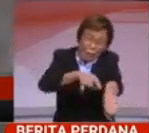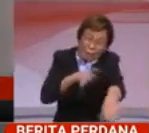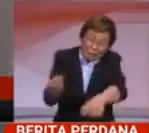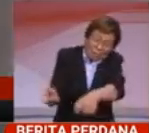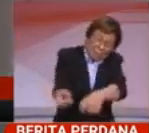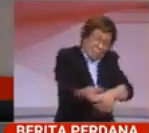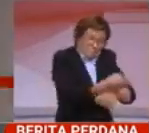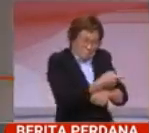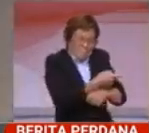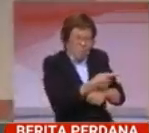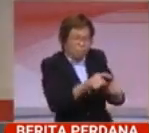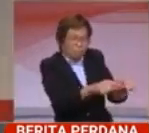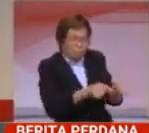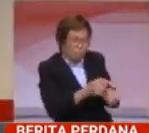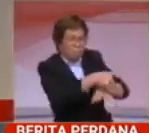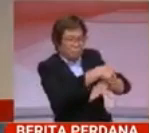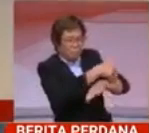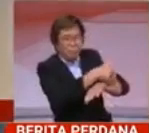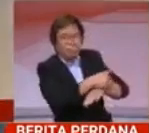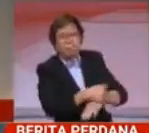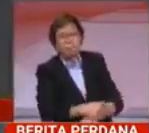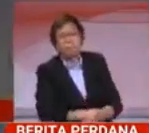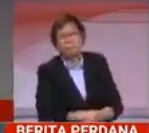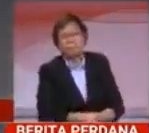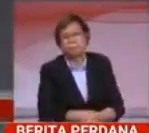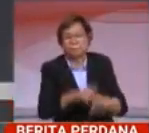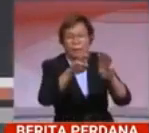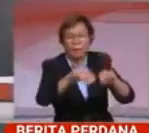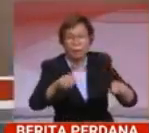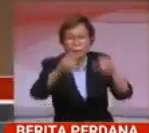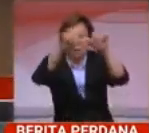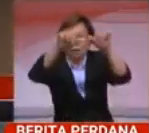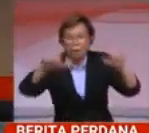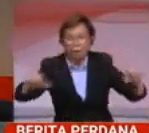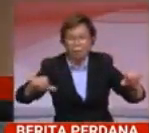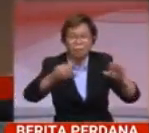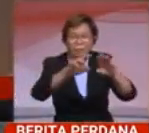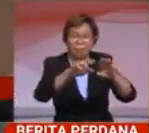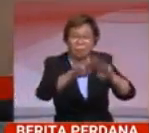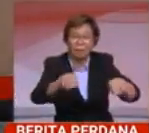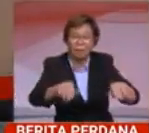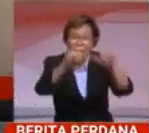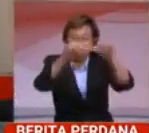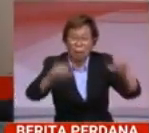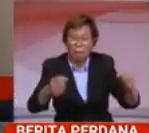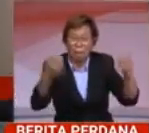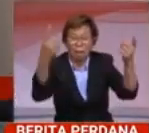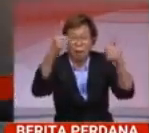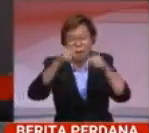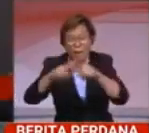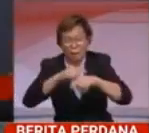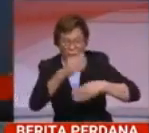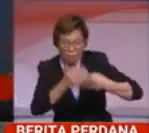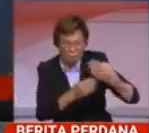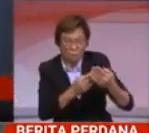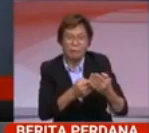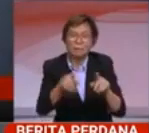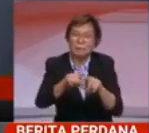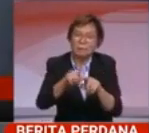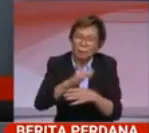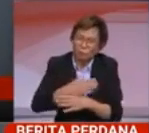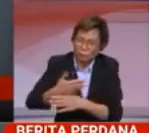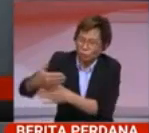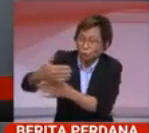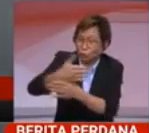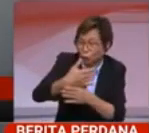kawasan teduh. Ini pula pelajar asrama yang sememangnya banyak ragamnya. Seperti dikongsi